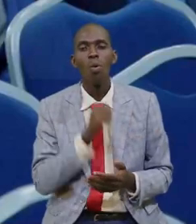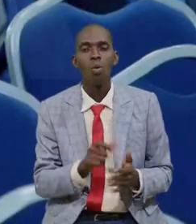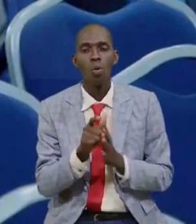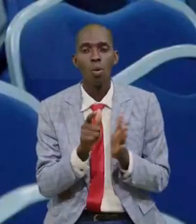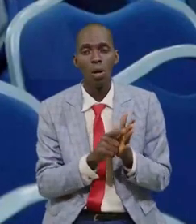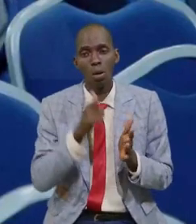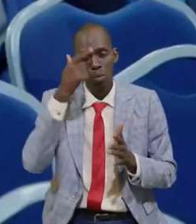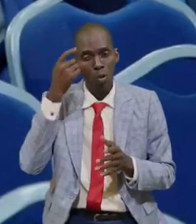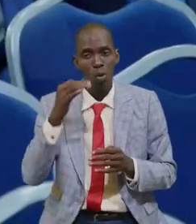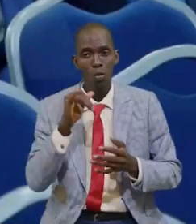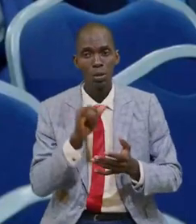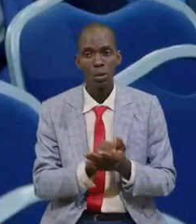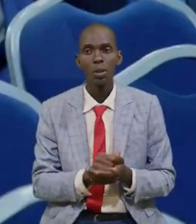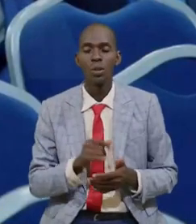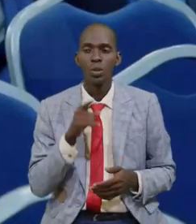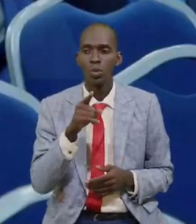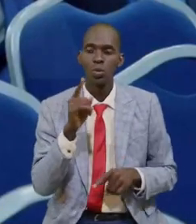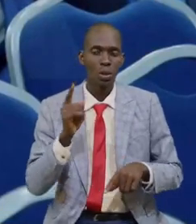alors vous ne pouvez pas